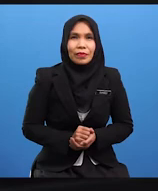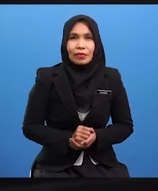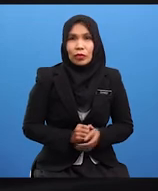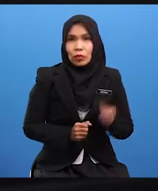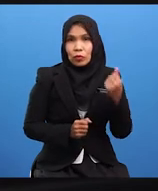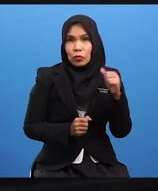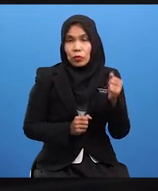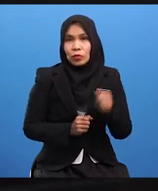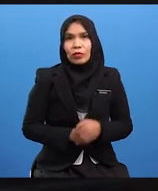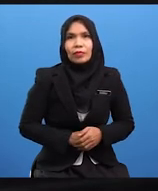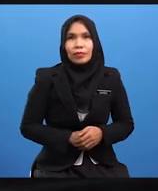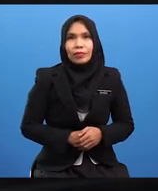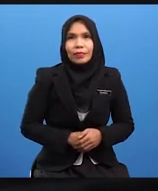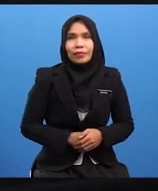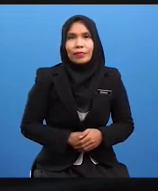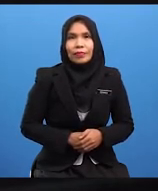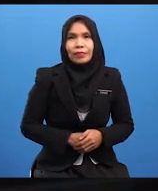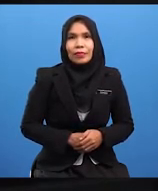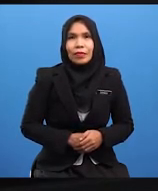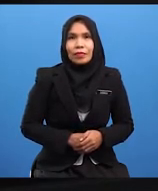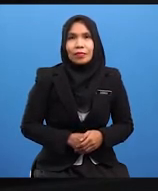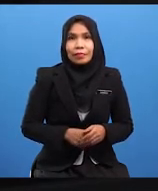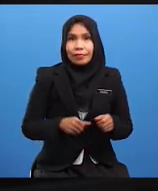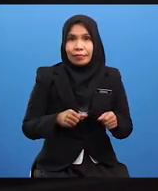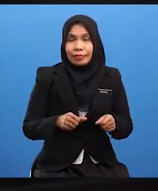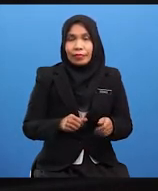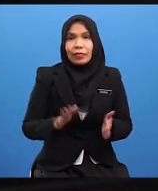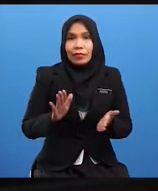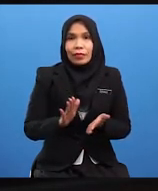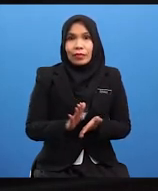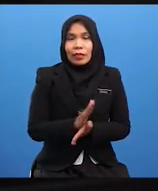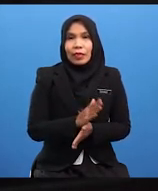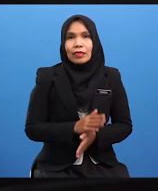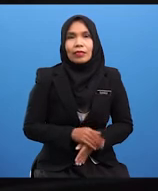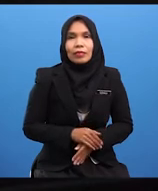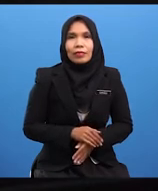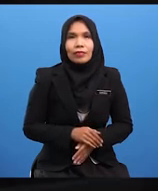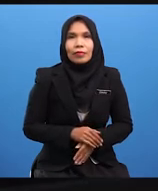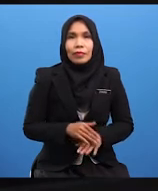Sepuluh, tekap kertas lembut pada permukaan blok.